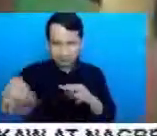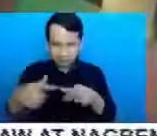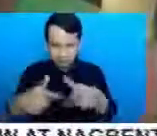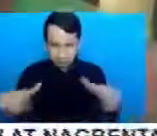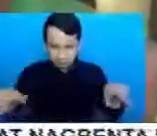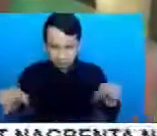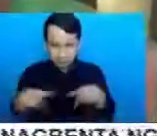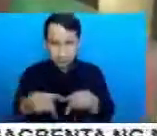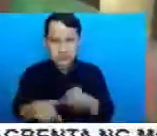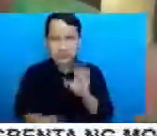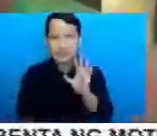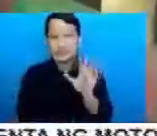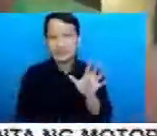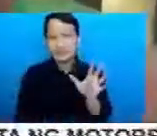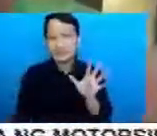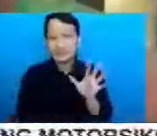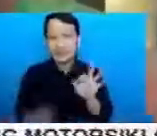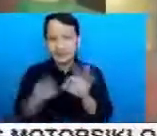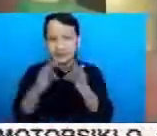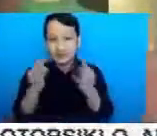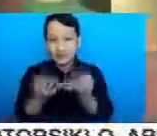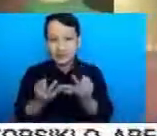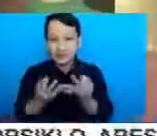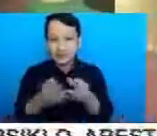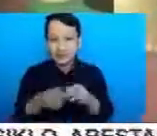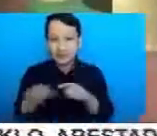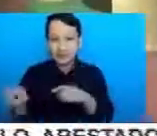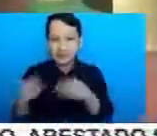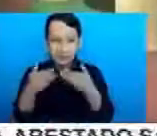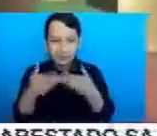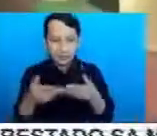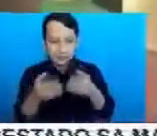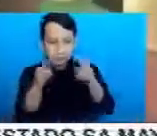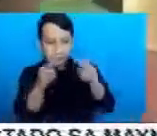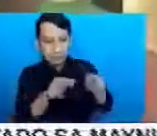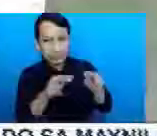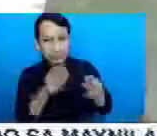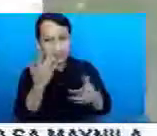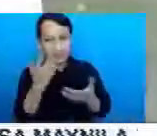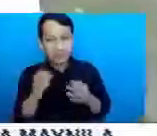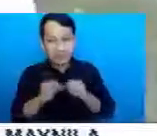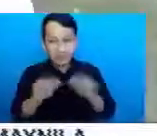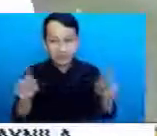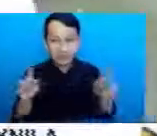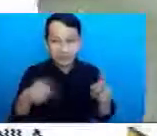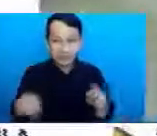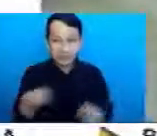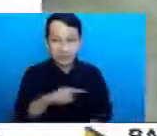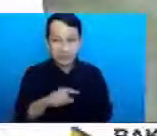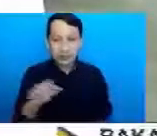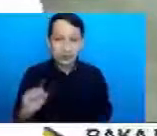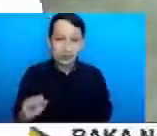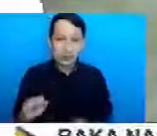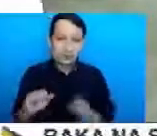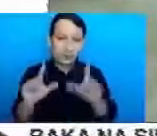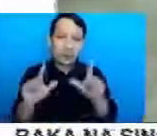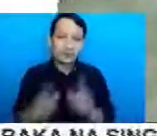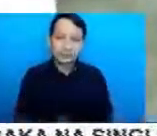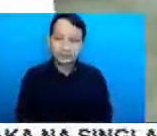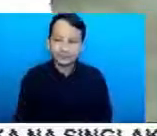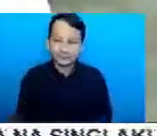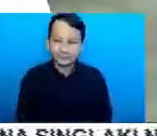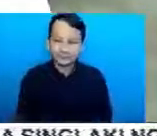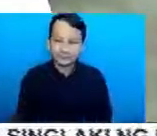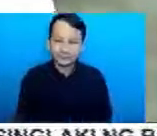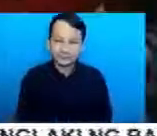Umakyat na sa 28 ng mga evacuation centers ang nagagamit mula sa iba't ibang bahagi ng Batangas kasunod ng patuloy na abnormal na